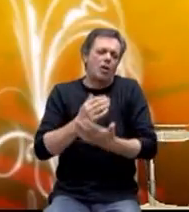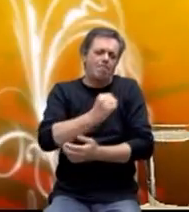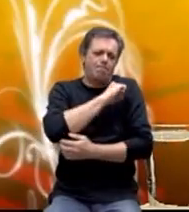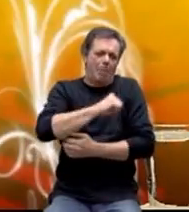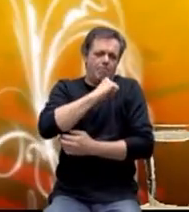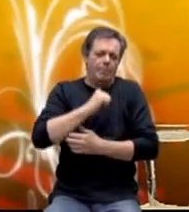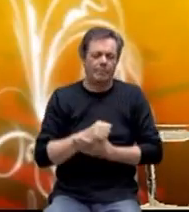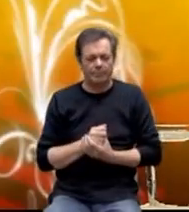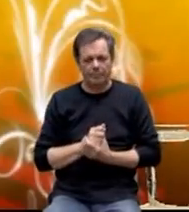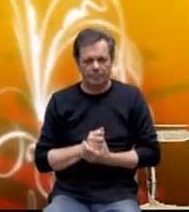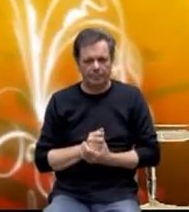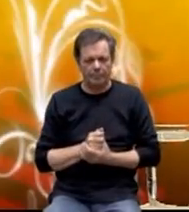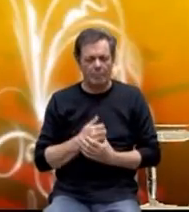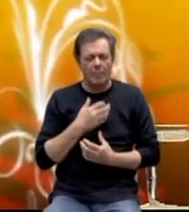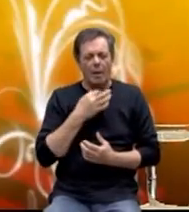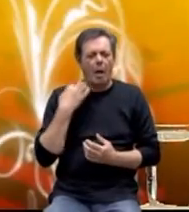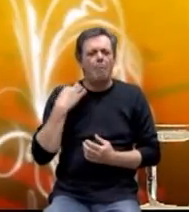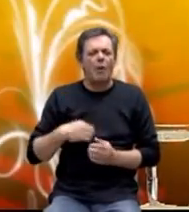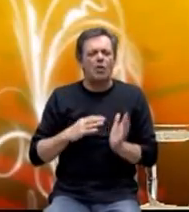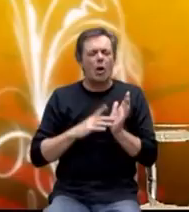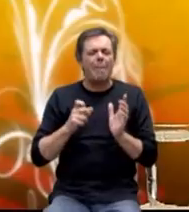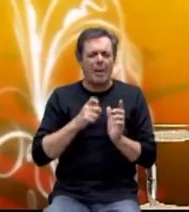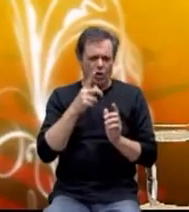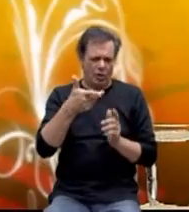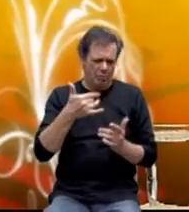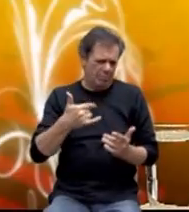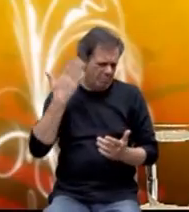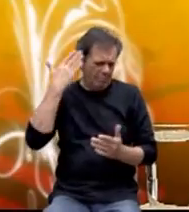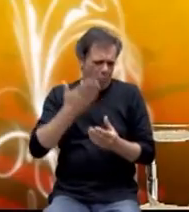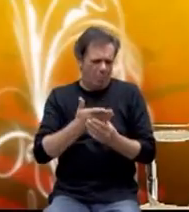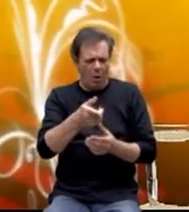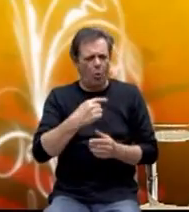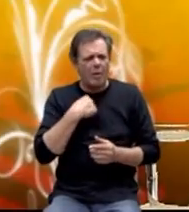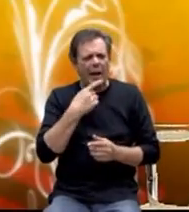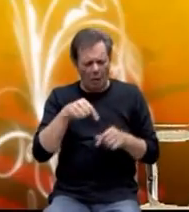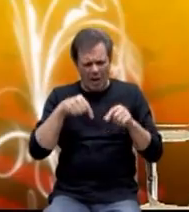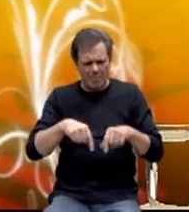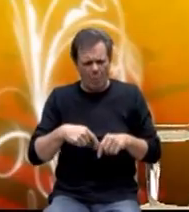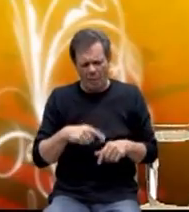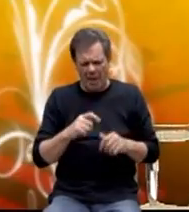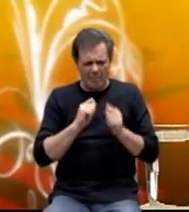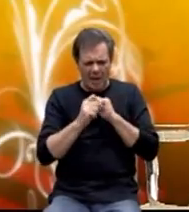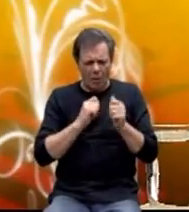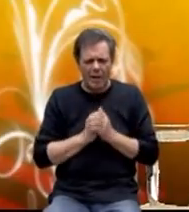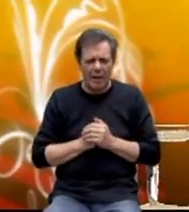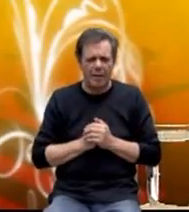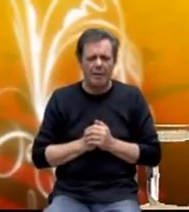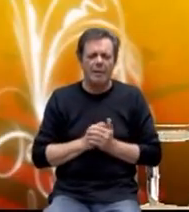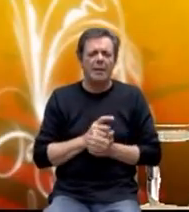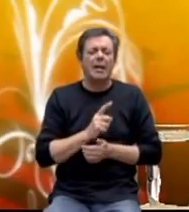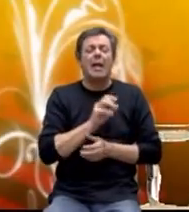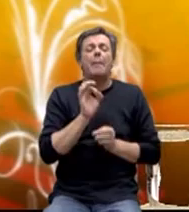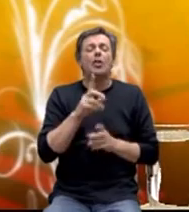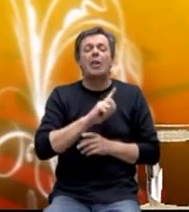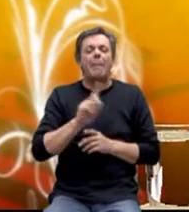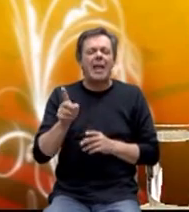ću vas spomenuti nečega. Profesor Miličić, evo što smo ga sad slušali, on je jednom ovdje rekao kad smo govorili uopće o srčanim komplikacijama. Ništa